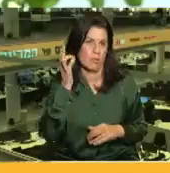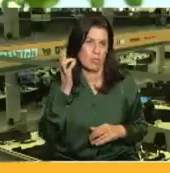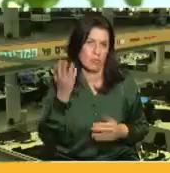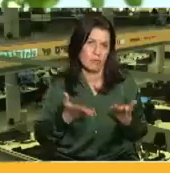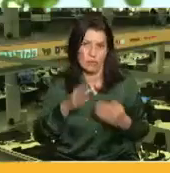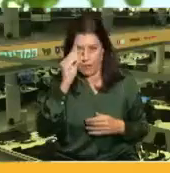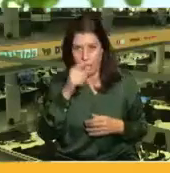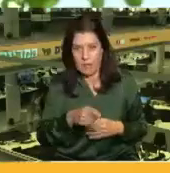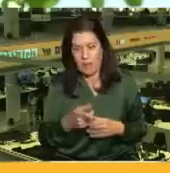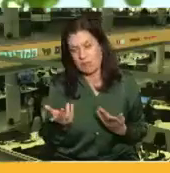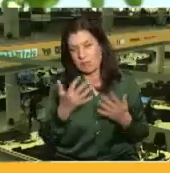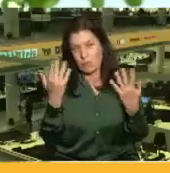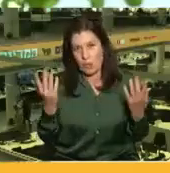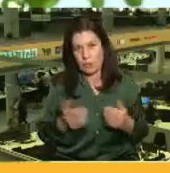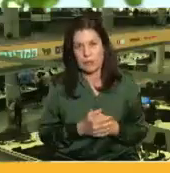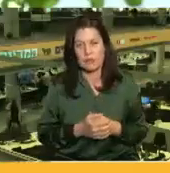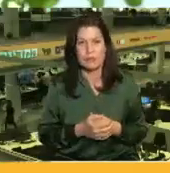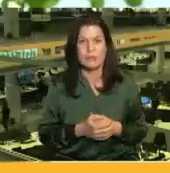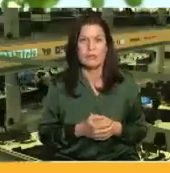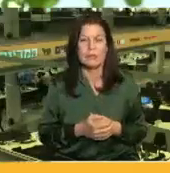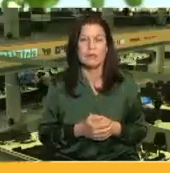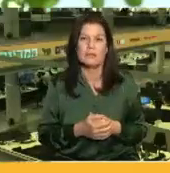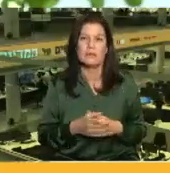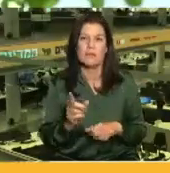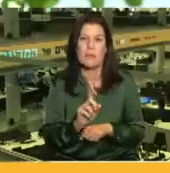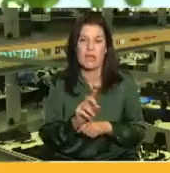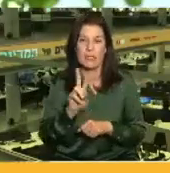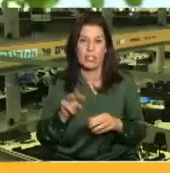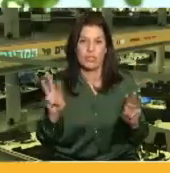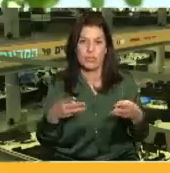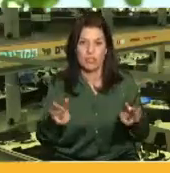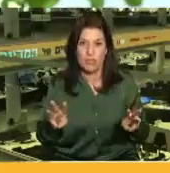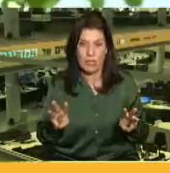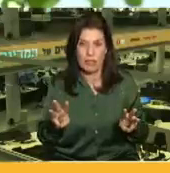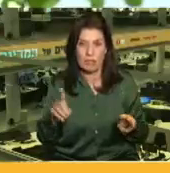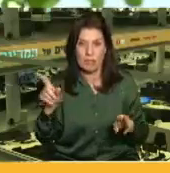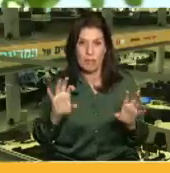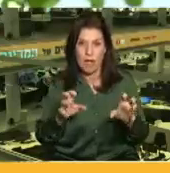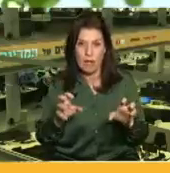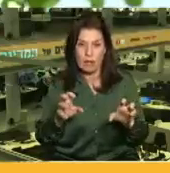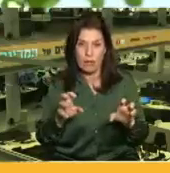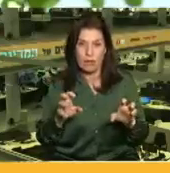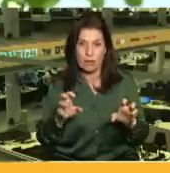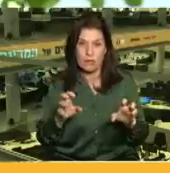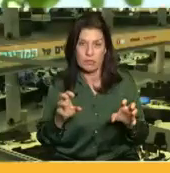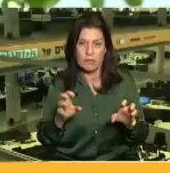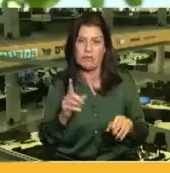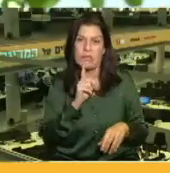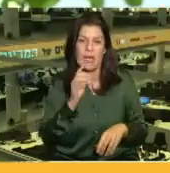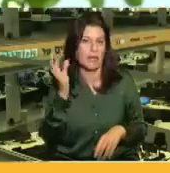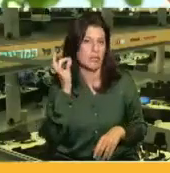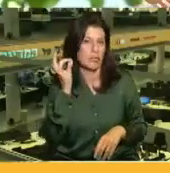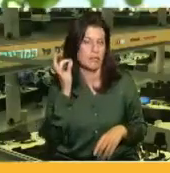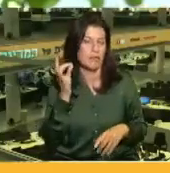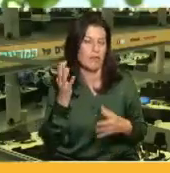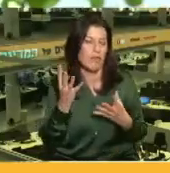מגברים. בטח גם דלית יוכל להעיד על זה. ברגע שמגיעים שירים אליהם לתחנה, אז מגיעות מספר נשים מועט, והמון המון המון המון גברים.